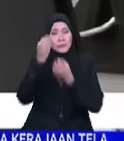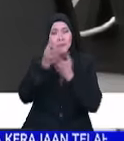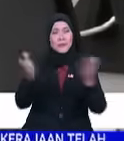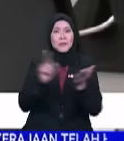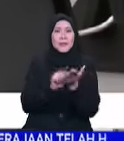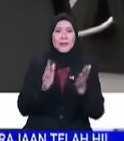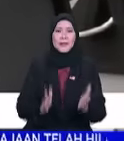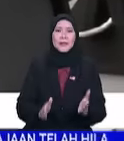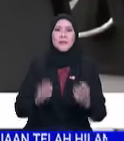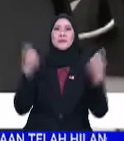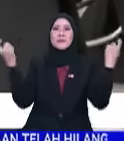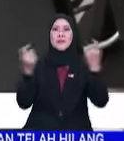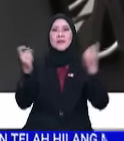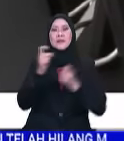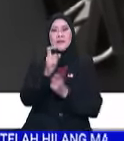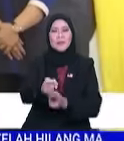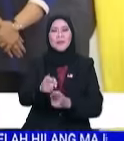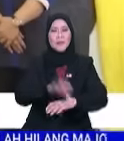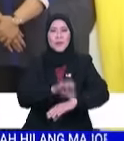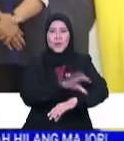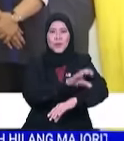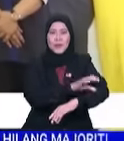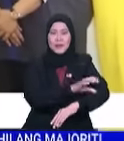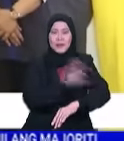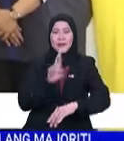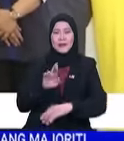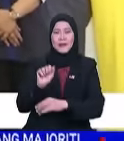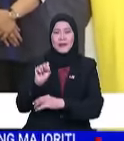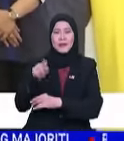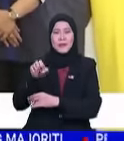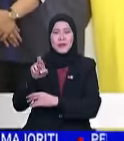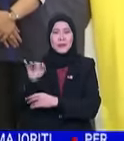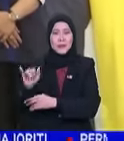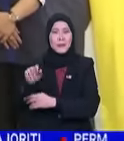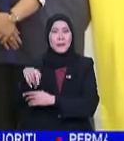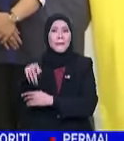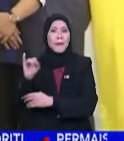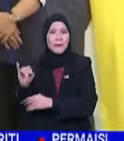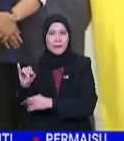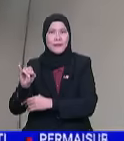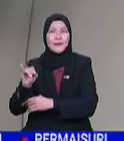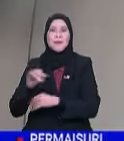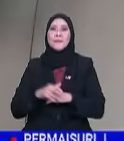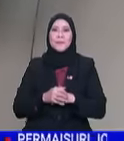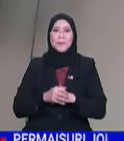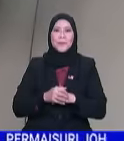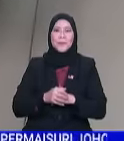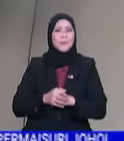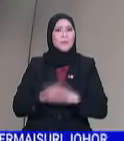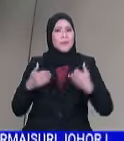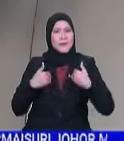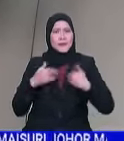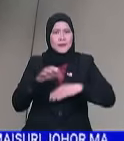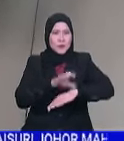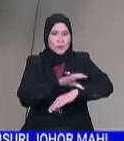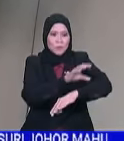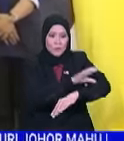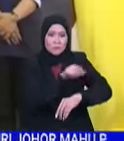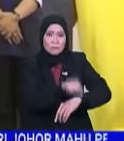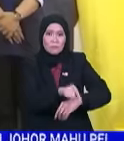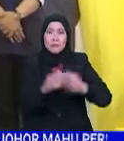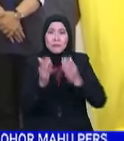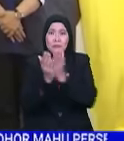selepas menghadiri majlis penyerahan komputer Raspberry Pi di Dewan Penghulu Balang di Skuau. Tambah beliau, dengan adanya Raspberry Pi